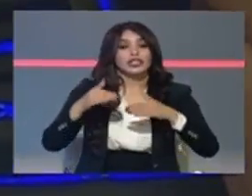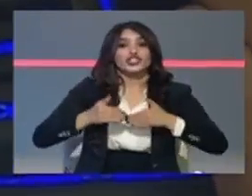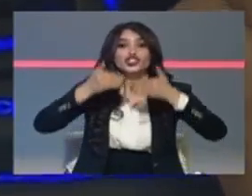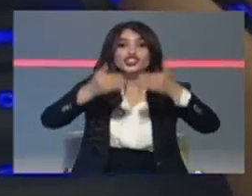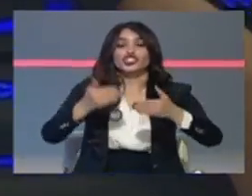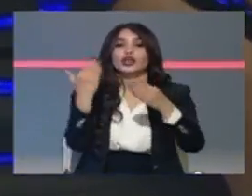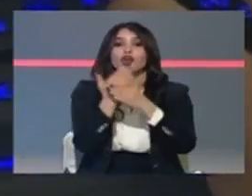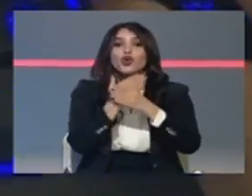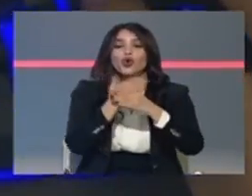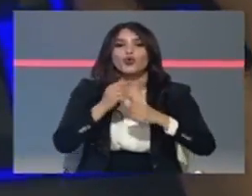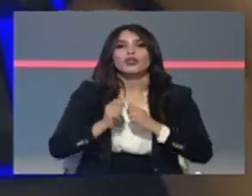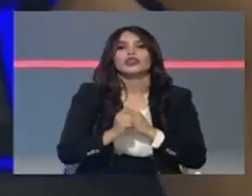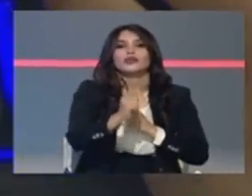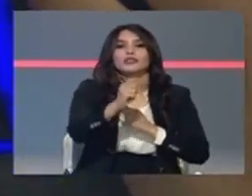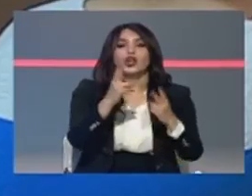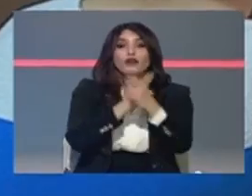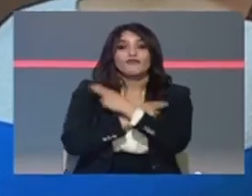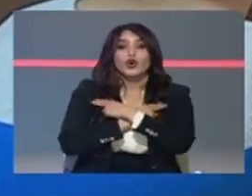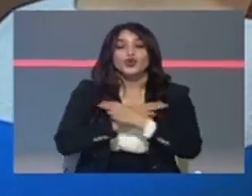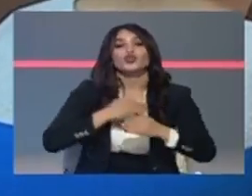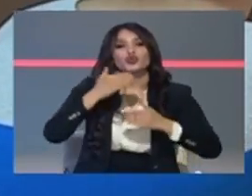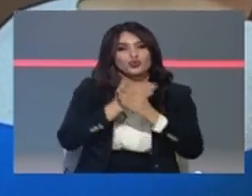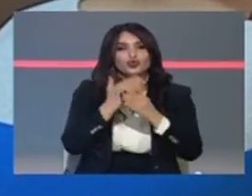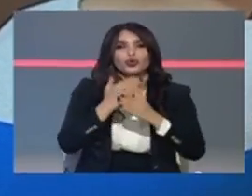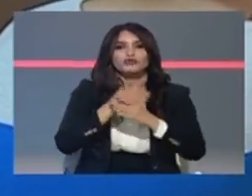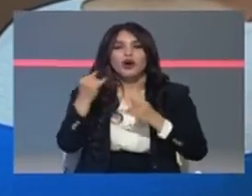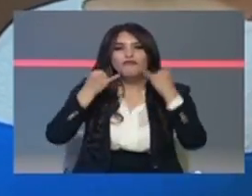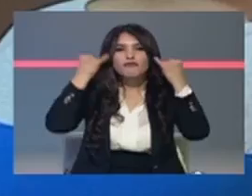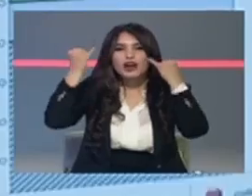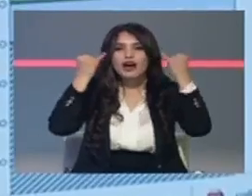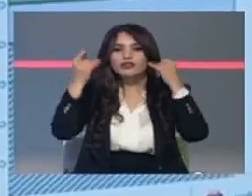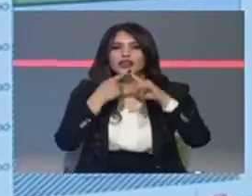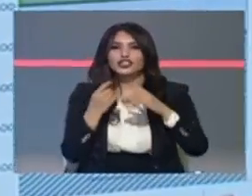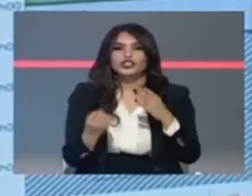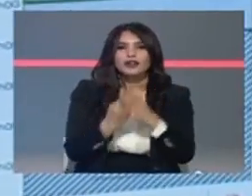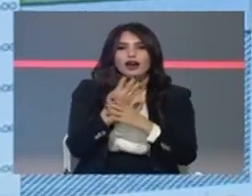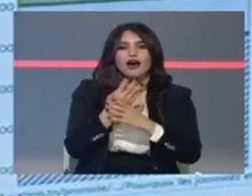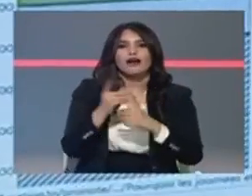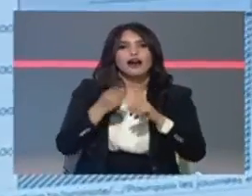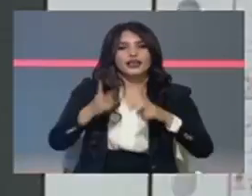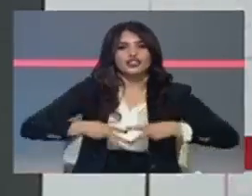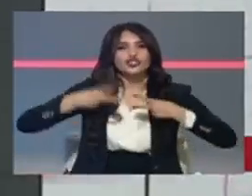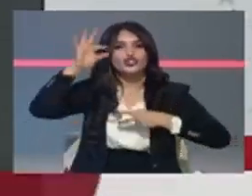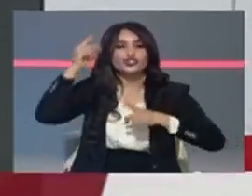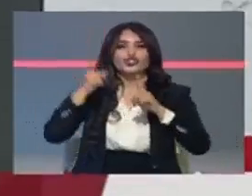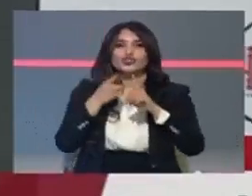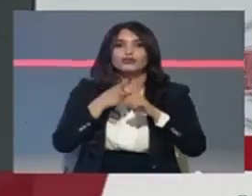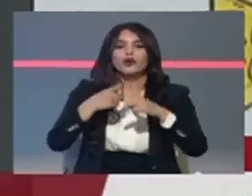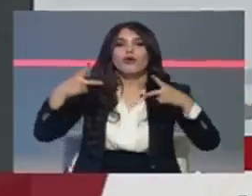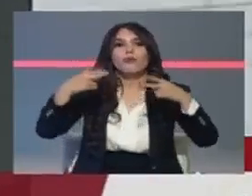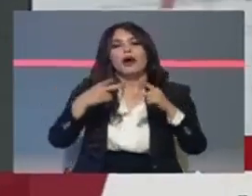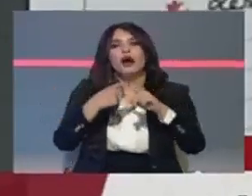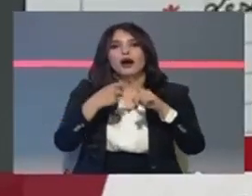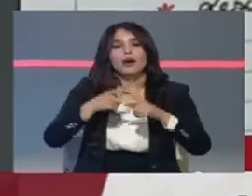العطلة المدرسية، مع ما يتطلبه الأمر من ابتكار لأسلوب حياة جديد دون القطع مع الخيط الرابط